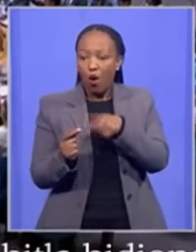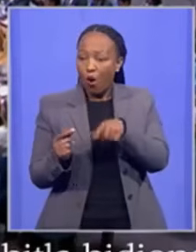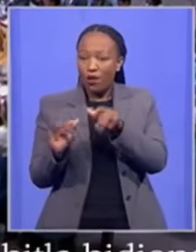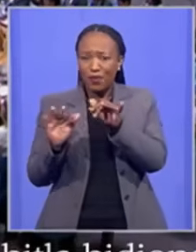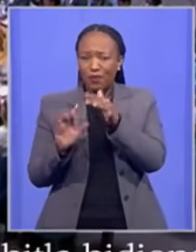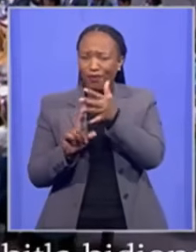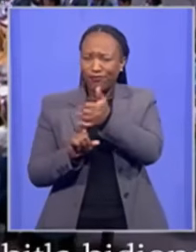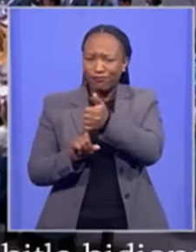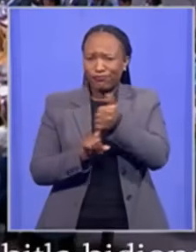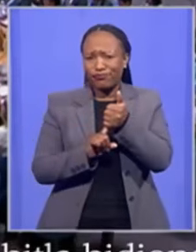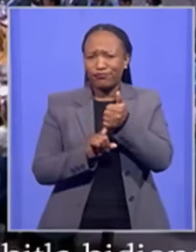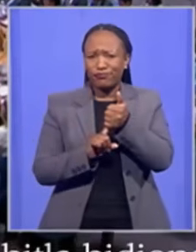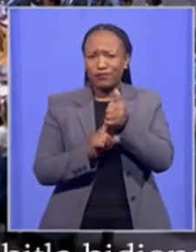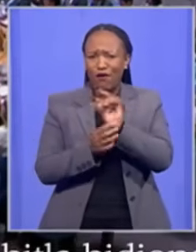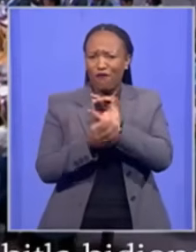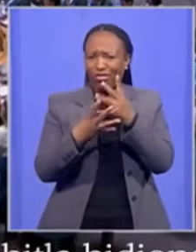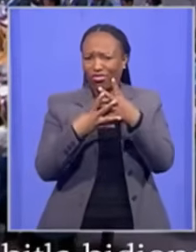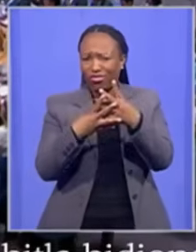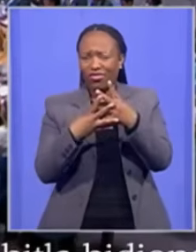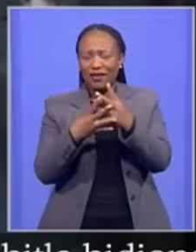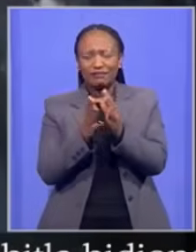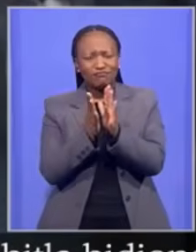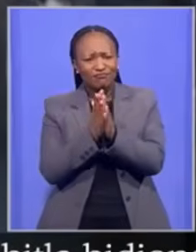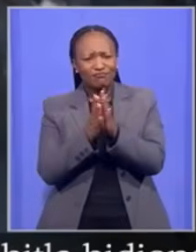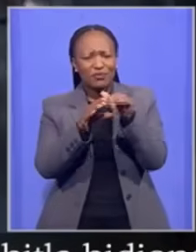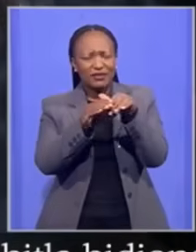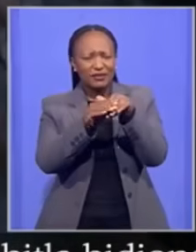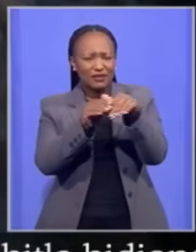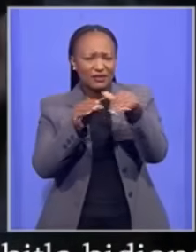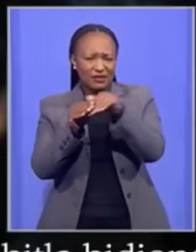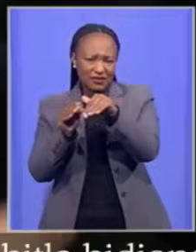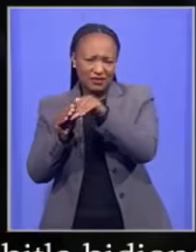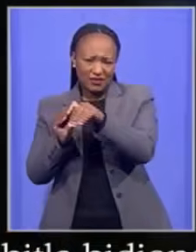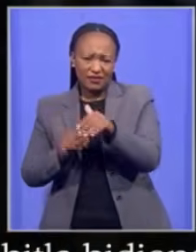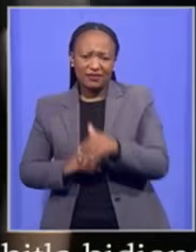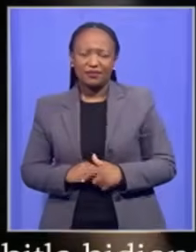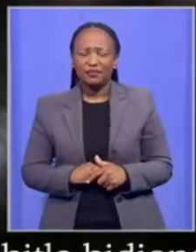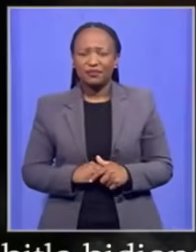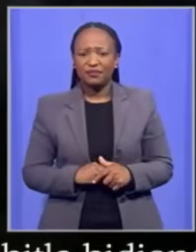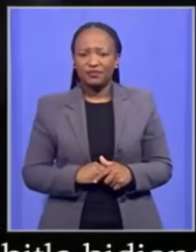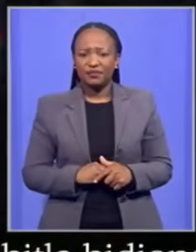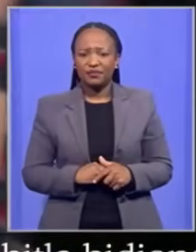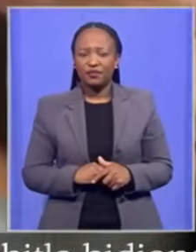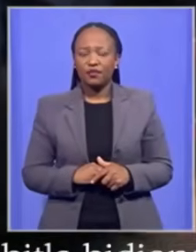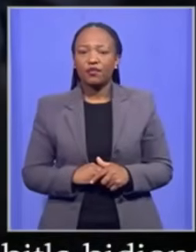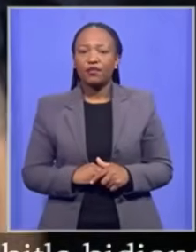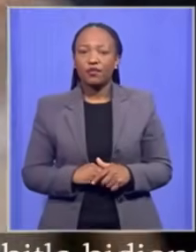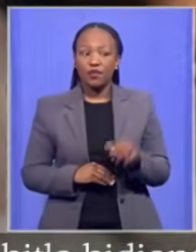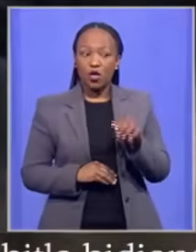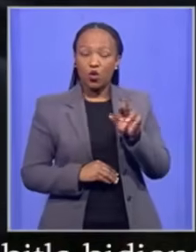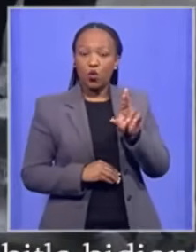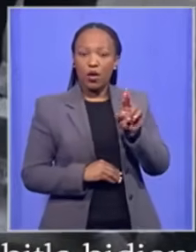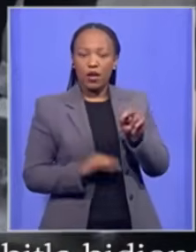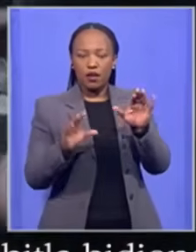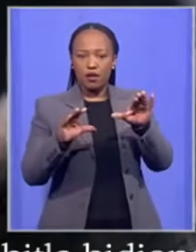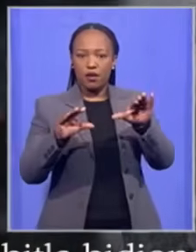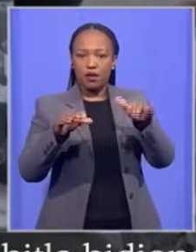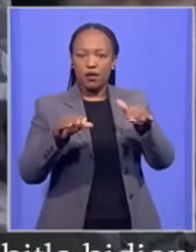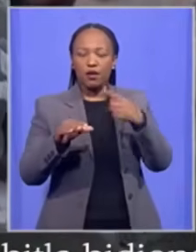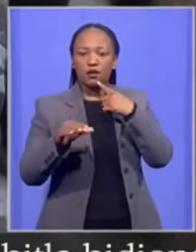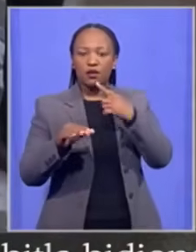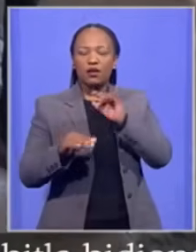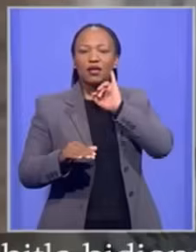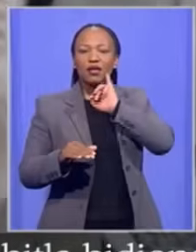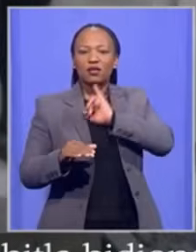hostages. They must be freed now. Mokgatlo wa ditšhabakopano o re Israel e tšwela pele go thibela kimollo